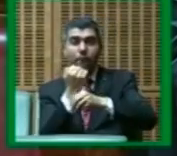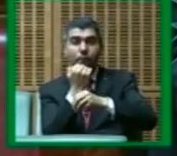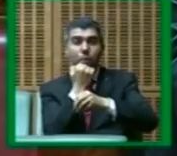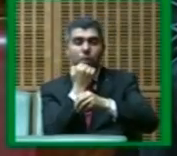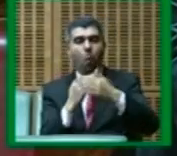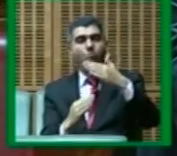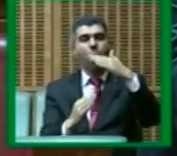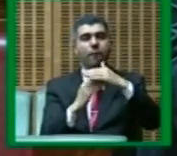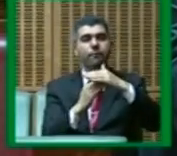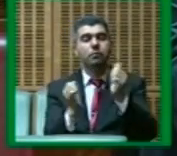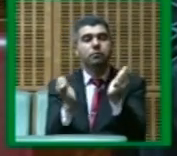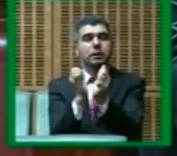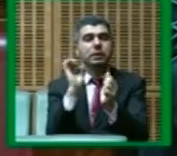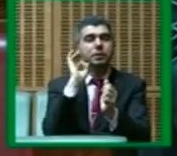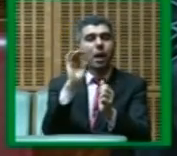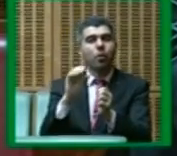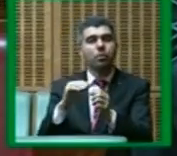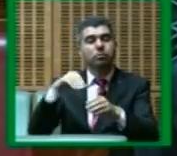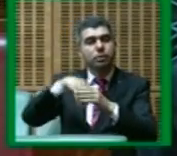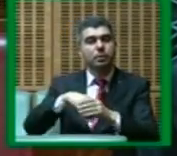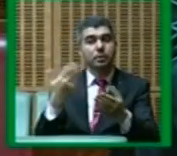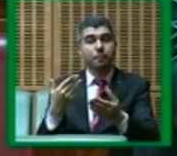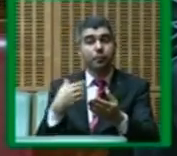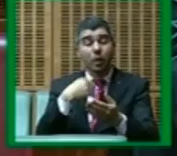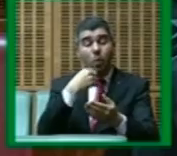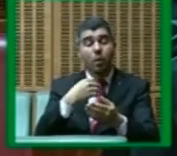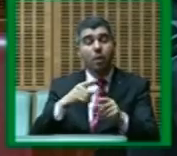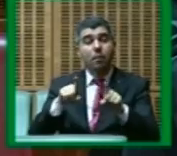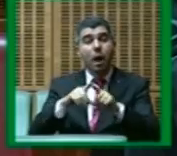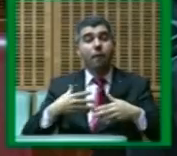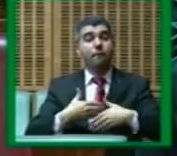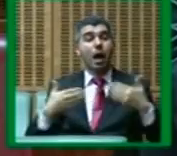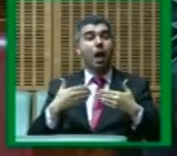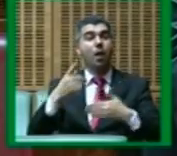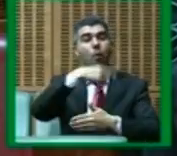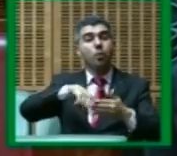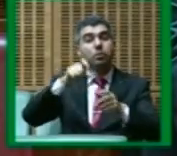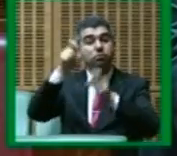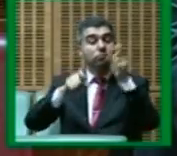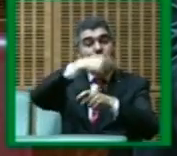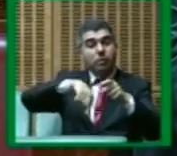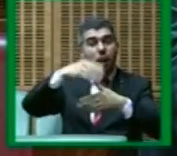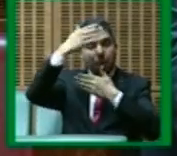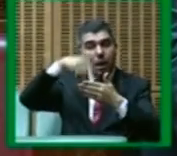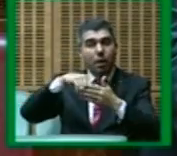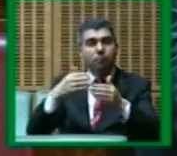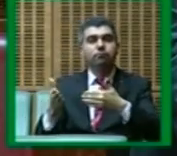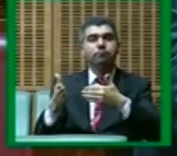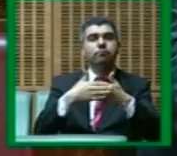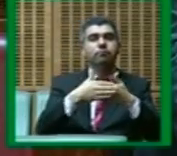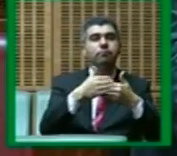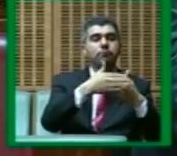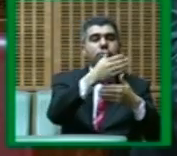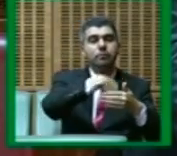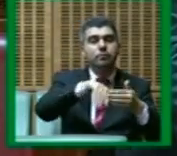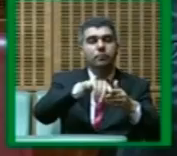لأول مرة في تاريخ المغرب، وهذا ماشي غادي نقول فخر وللأسف، درناه، شدينا الشبكة، شدينا لها